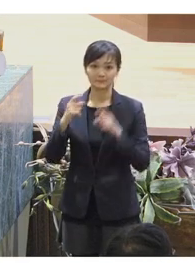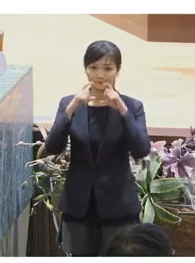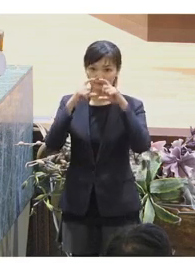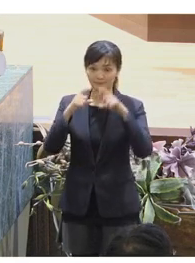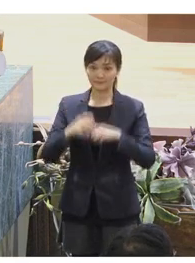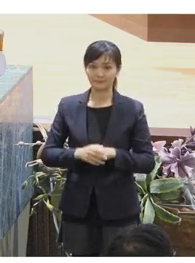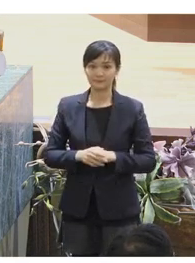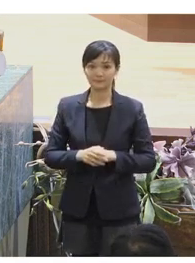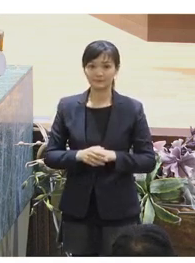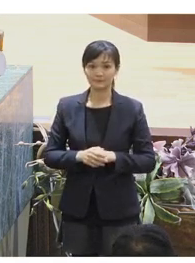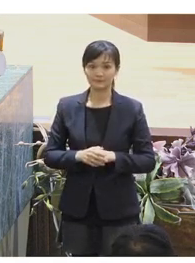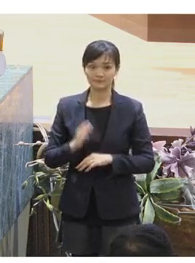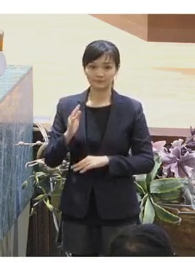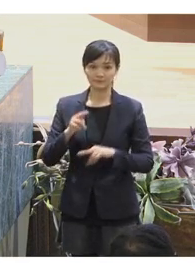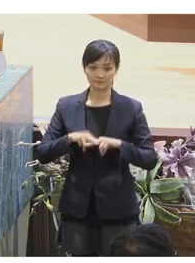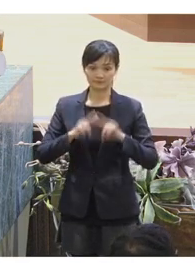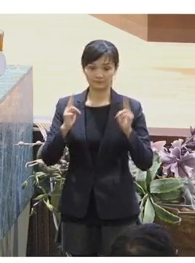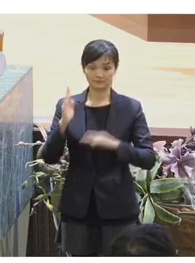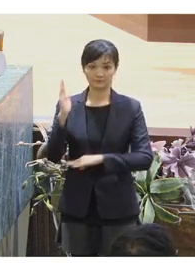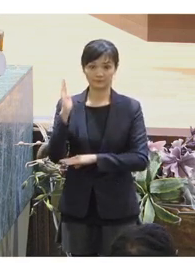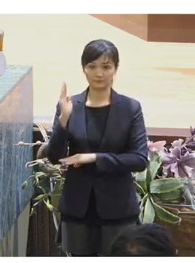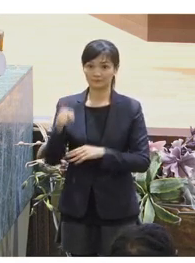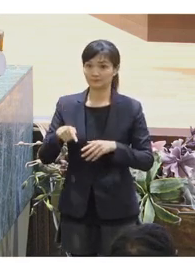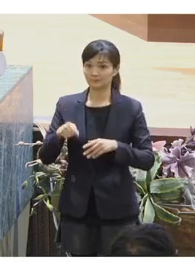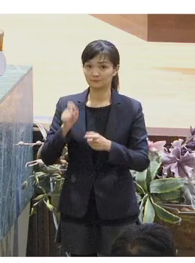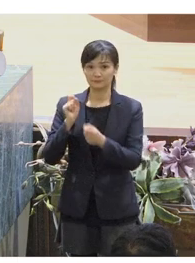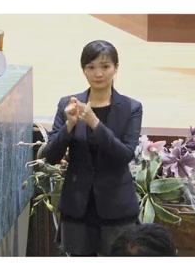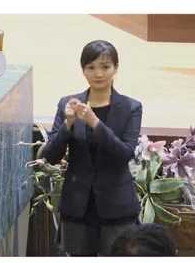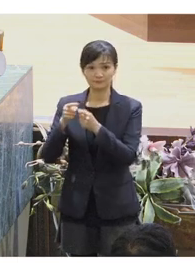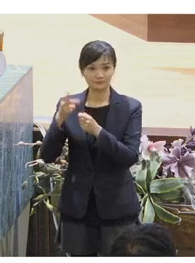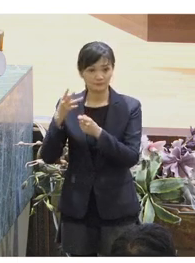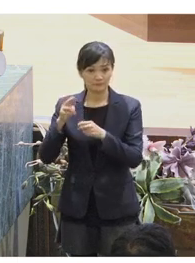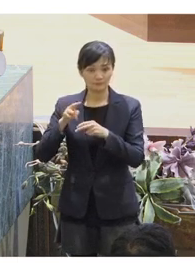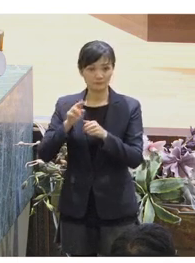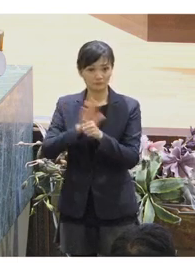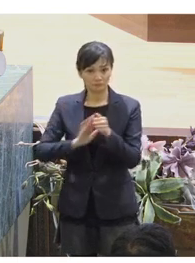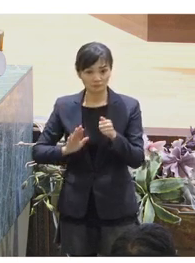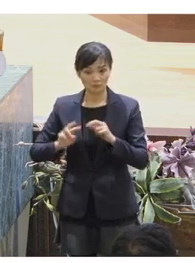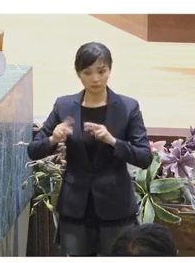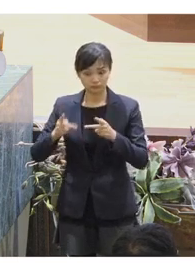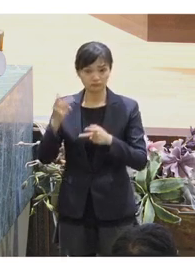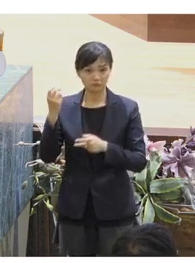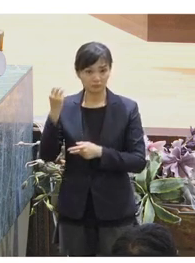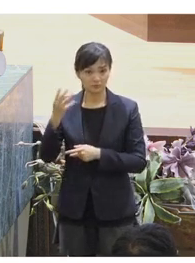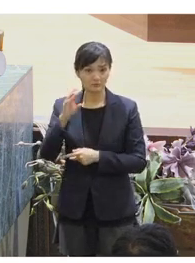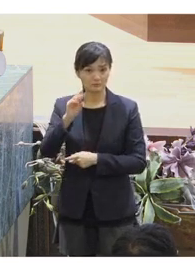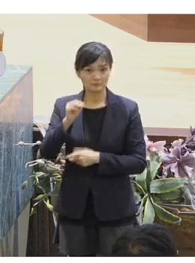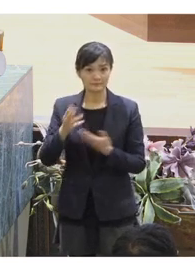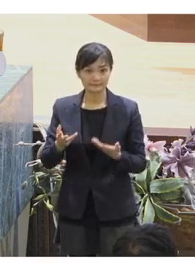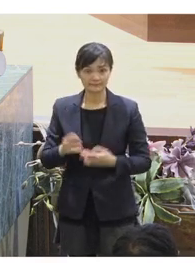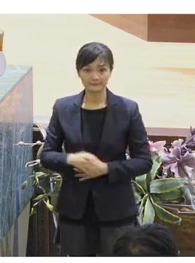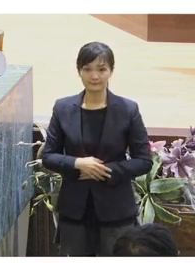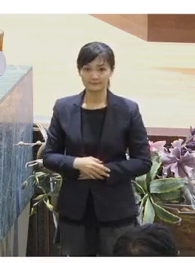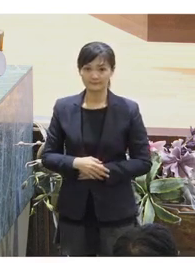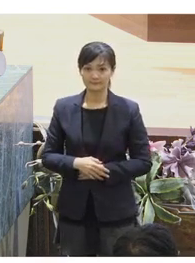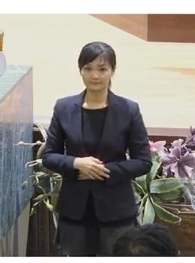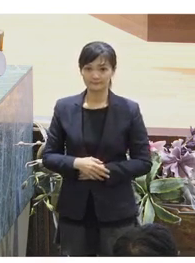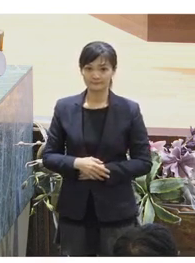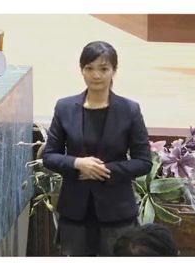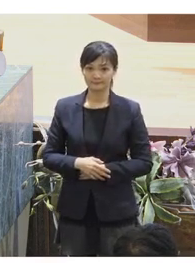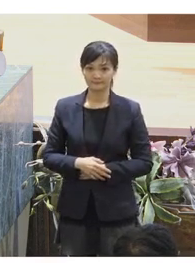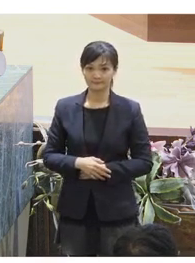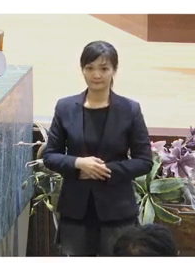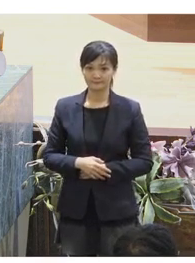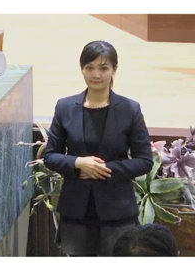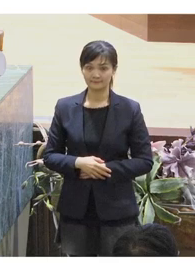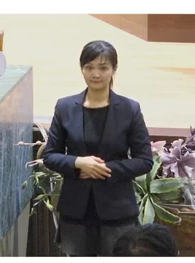开放政府这几年真的带来了什么改变吗？有带来改变吗？ 当然就是说，我